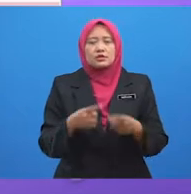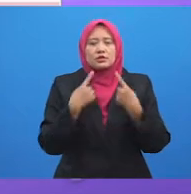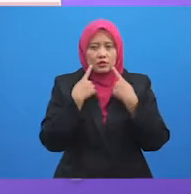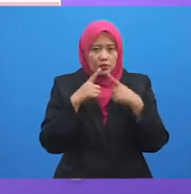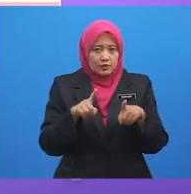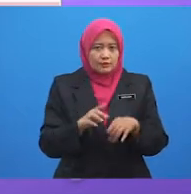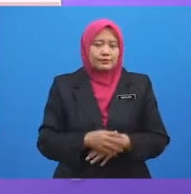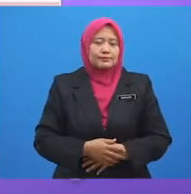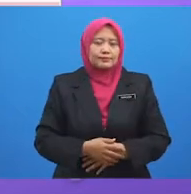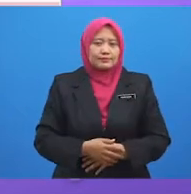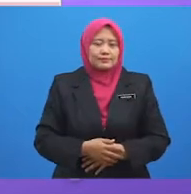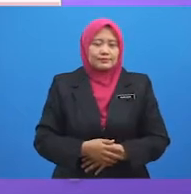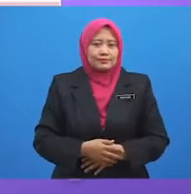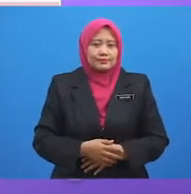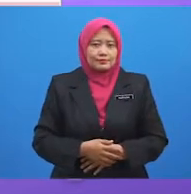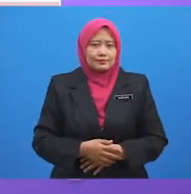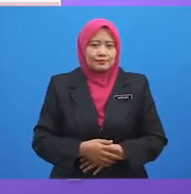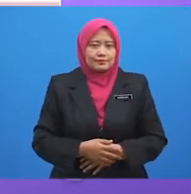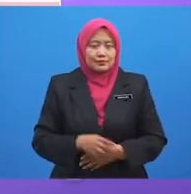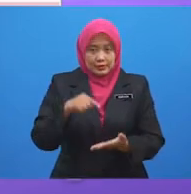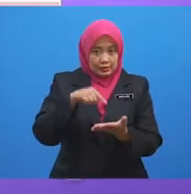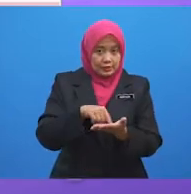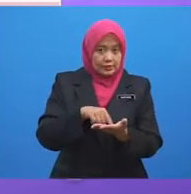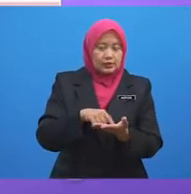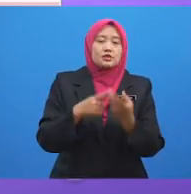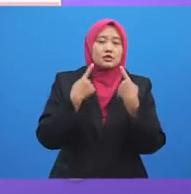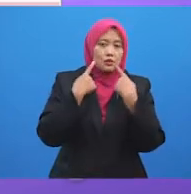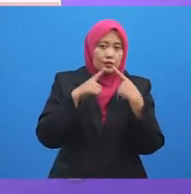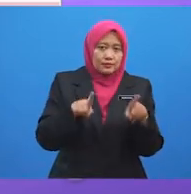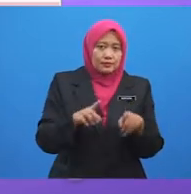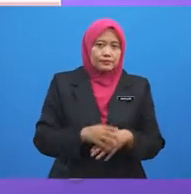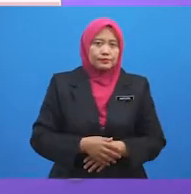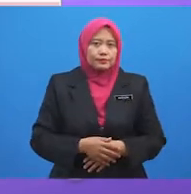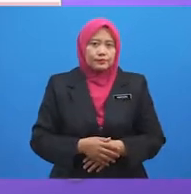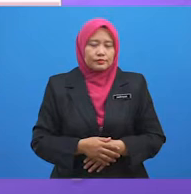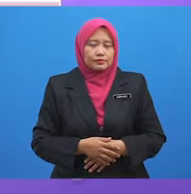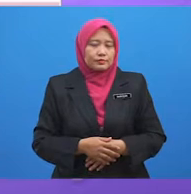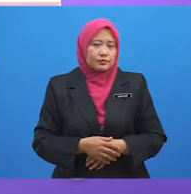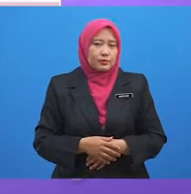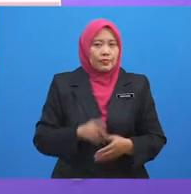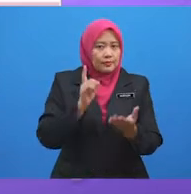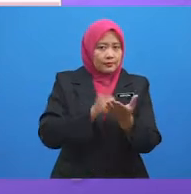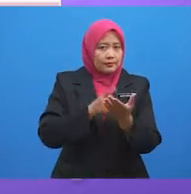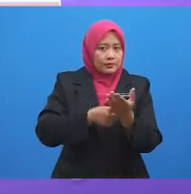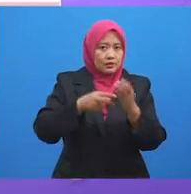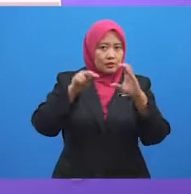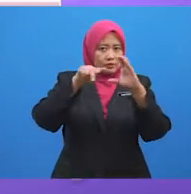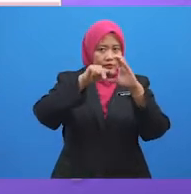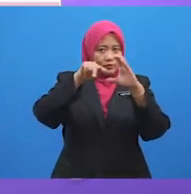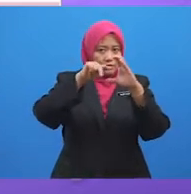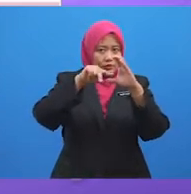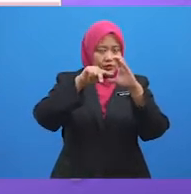jayanya. Kita bincangkan jawapannya. Bilangan proton bagi